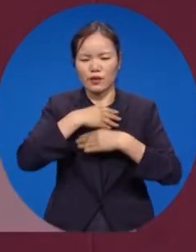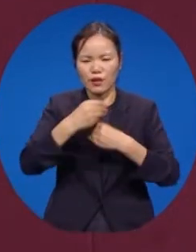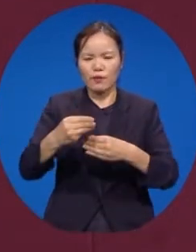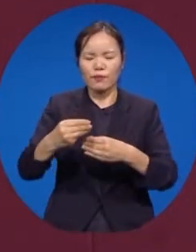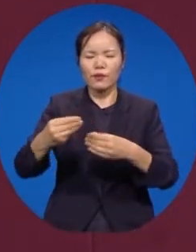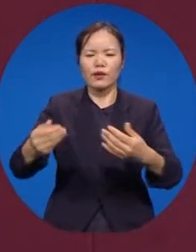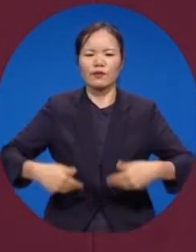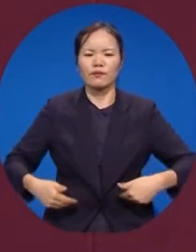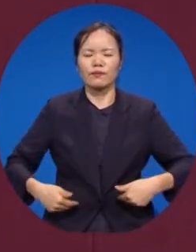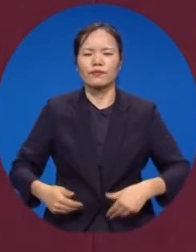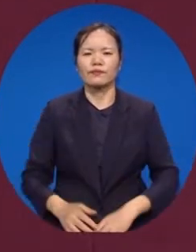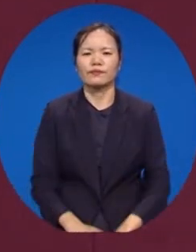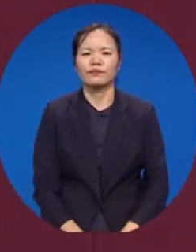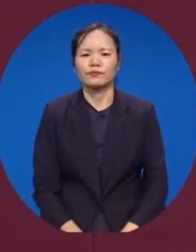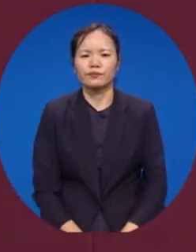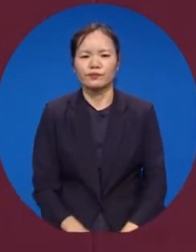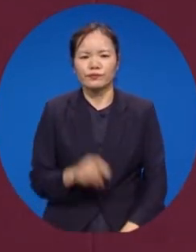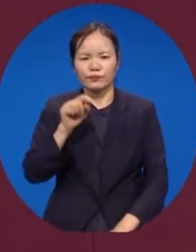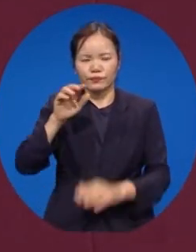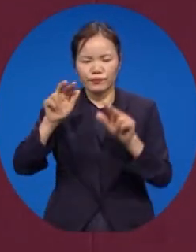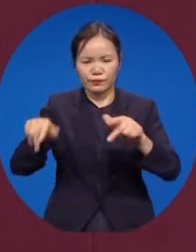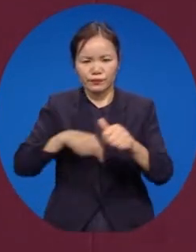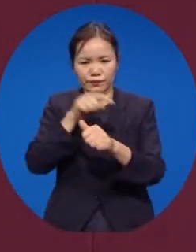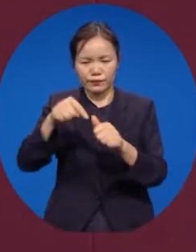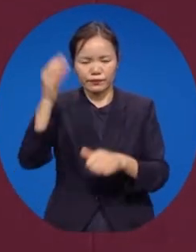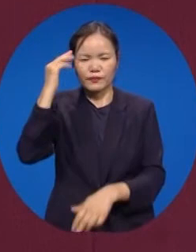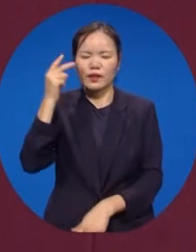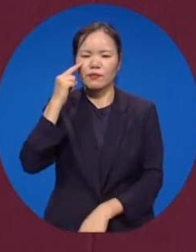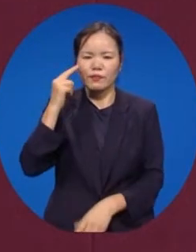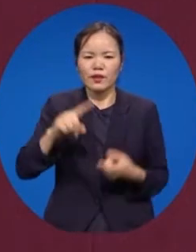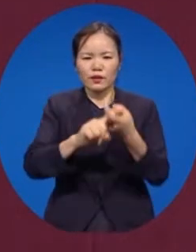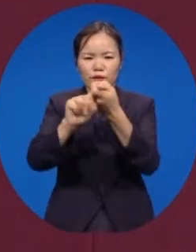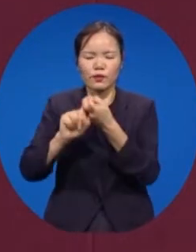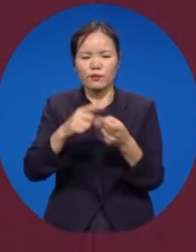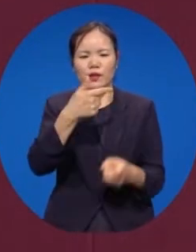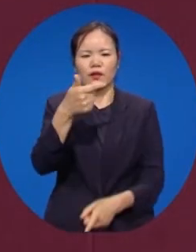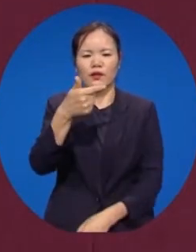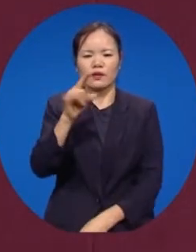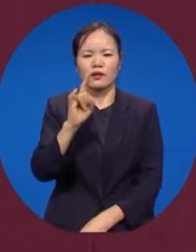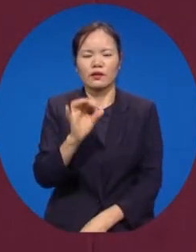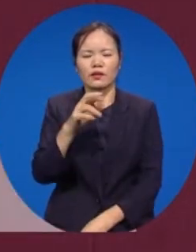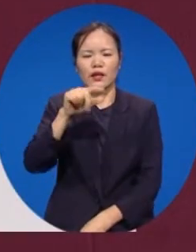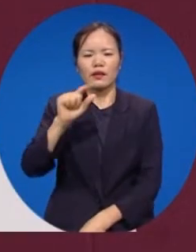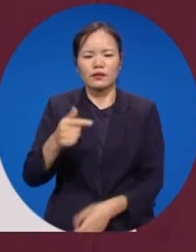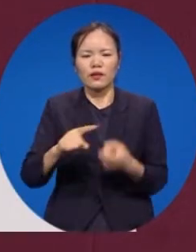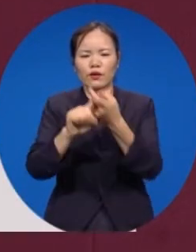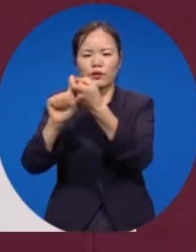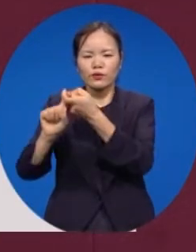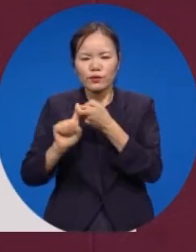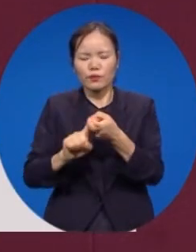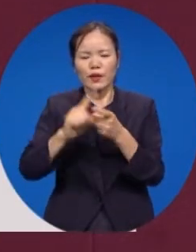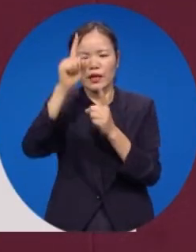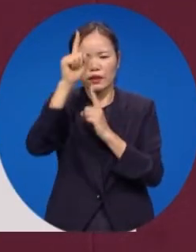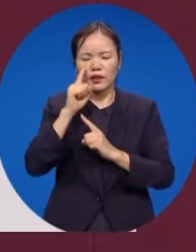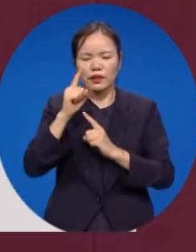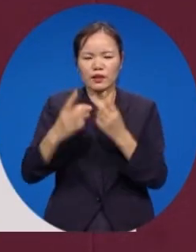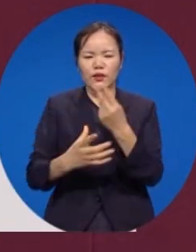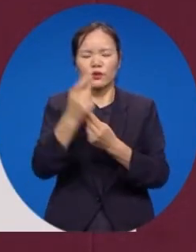합니다. 이런 상황에서 한미동맹은 냉전동맹이라는 이인영 통일부 장관의